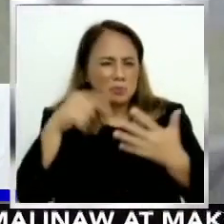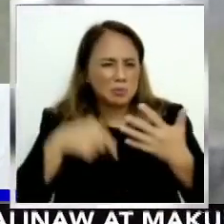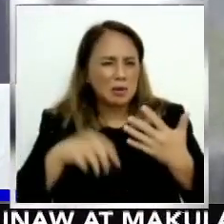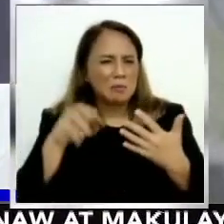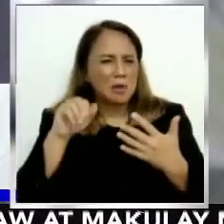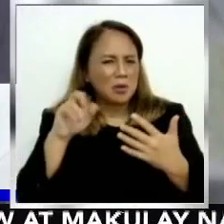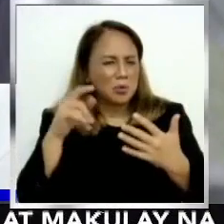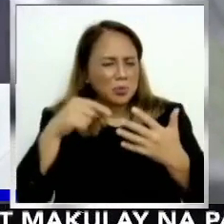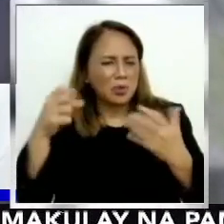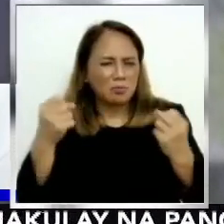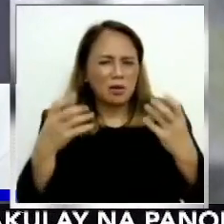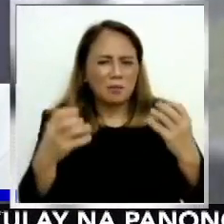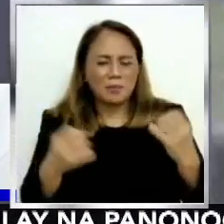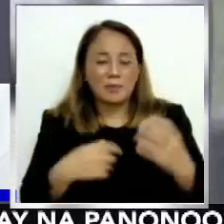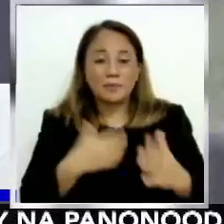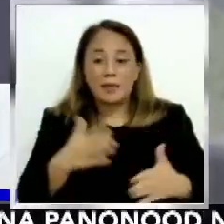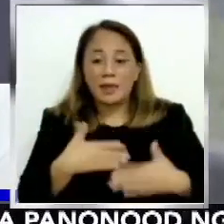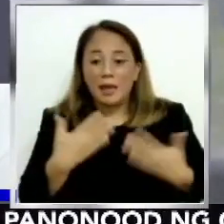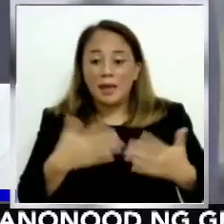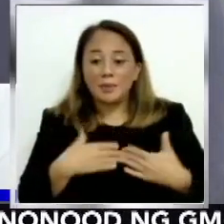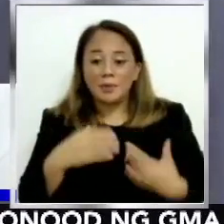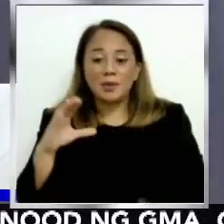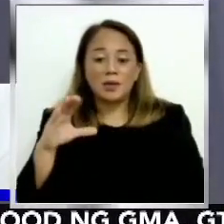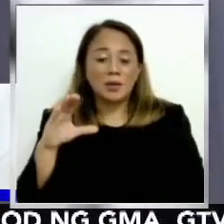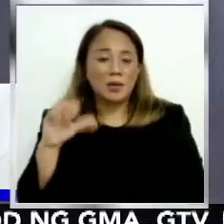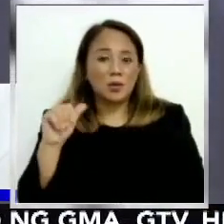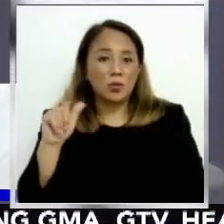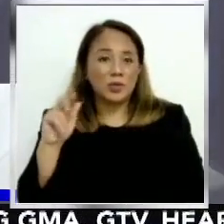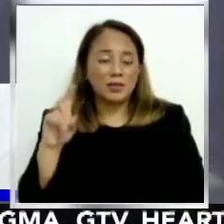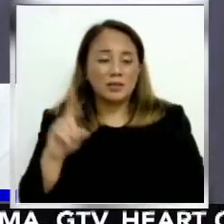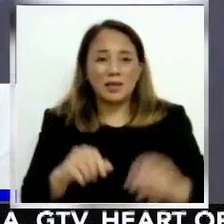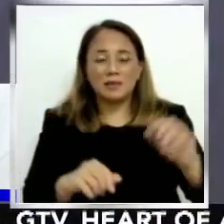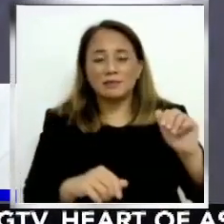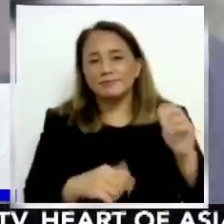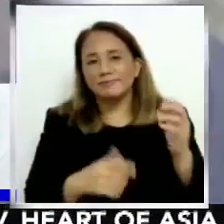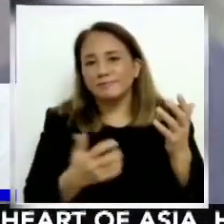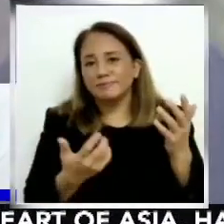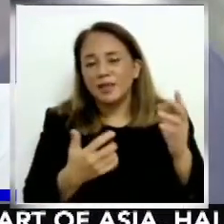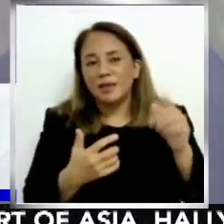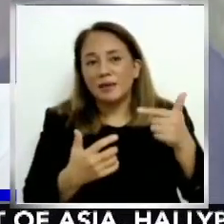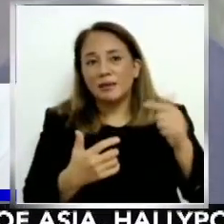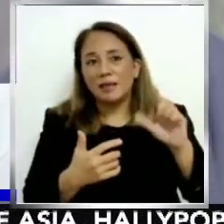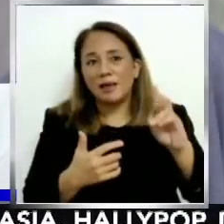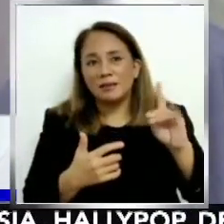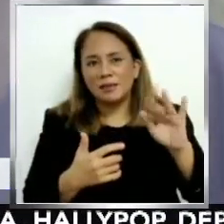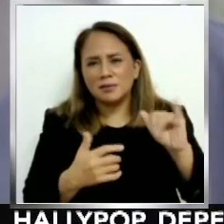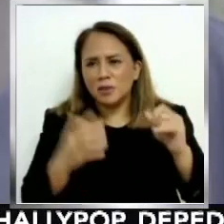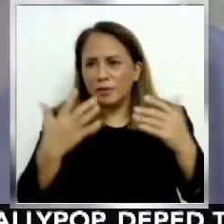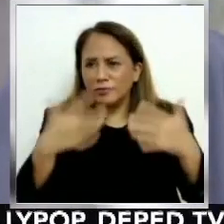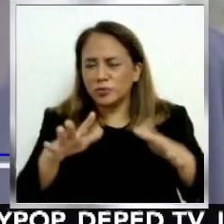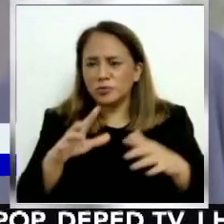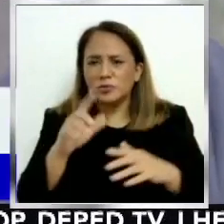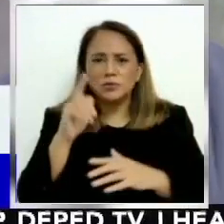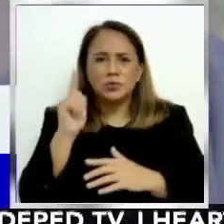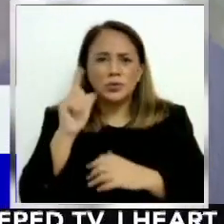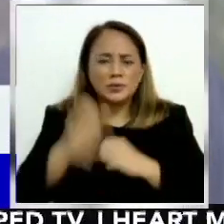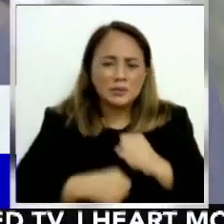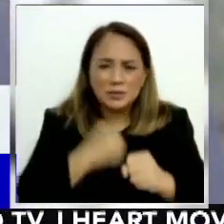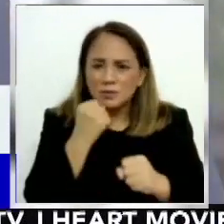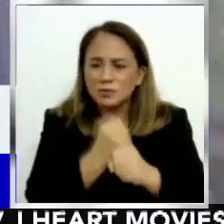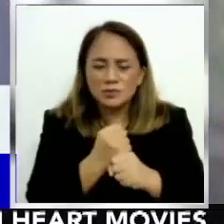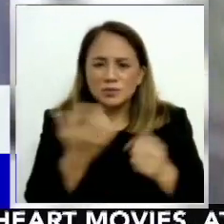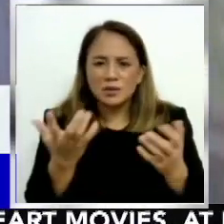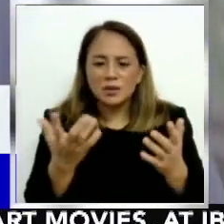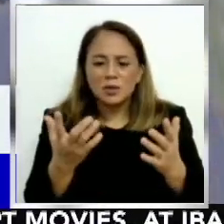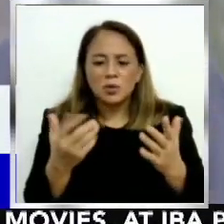Claudine at Gladys na muli sila magkakatrabaho makalipas ng 20 taon. Siyempre, sanay tayo na lagi lang iiyak sa